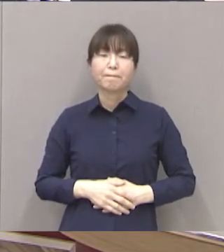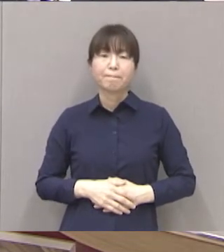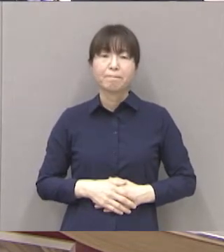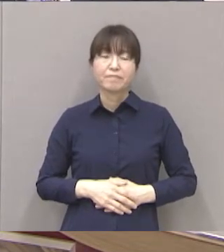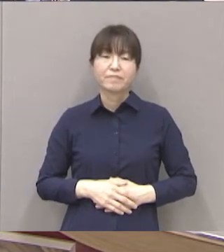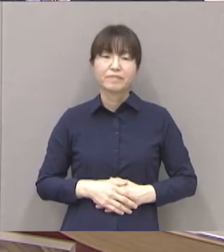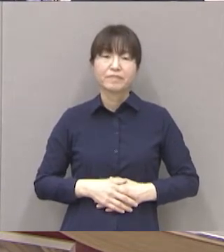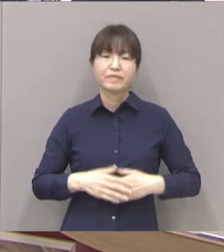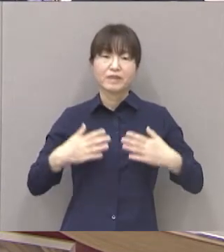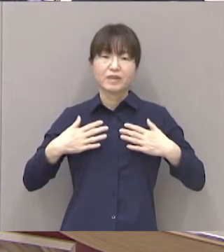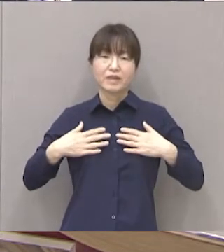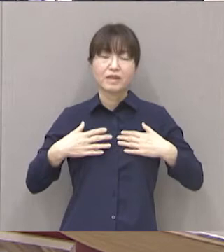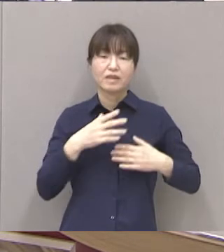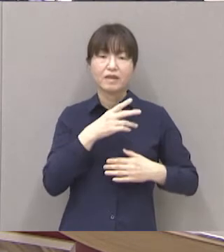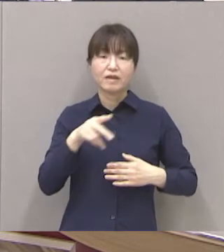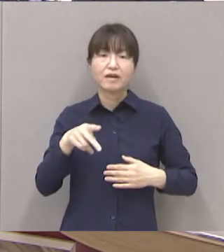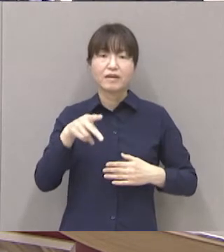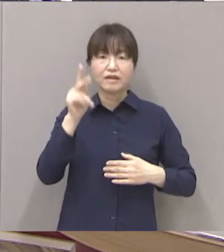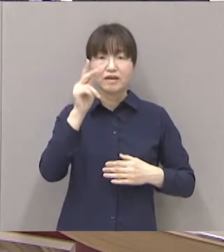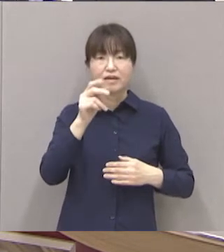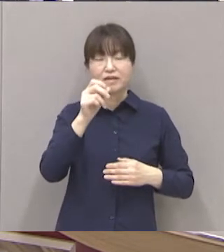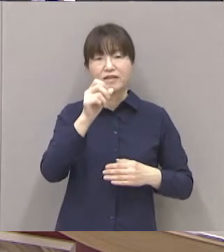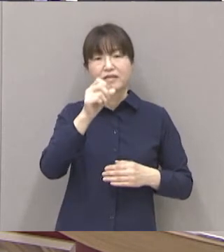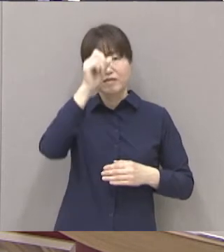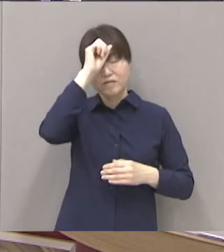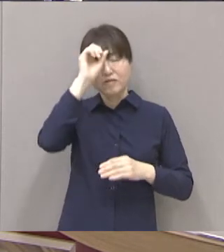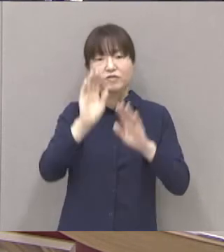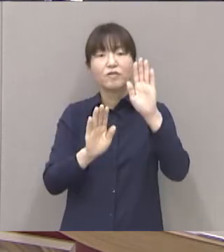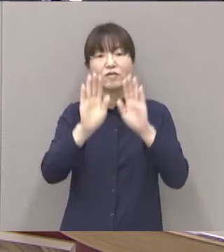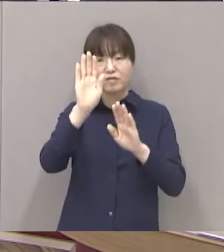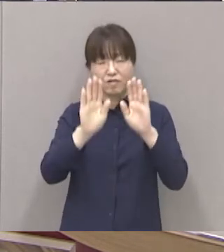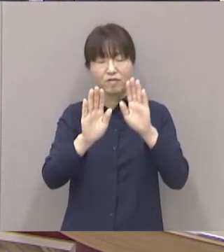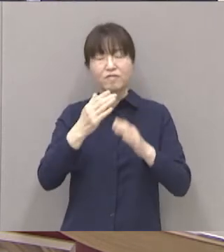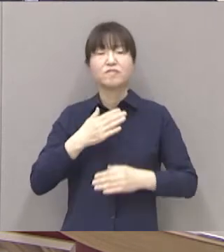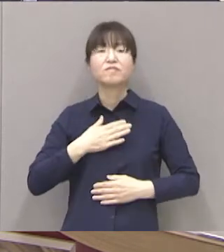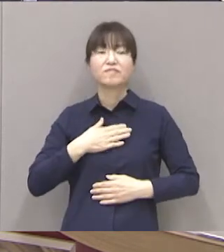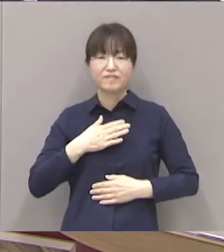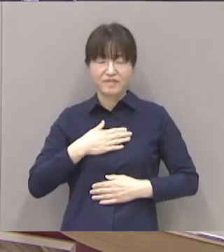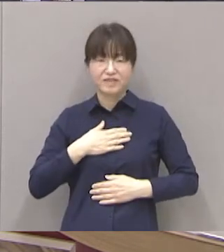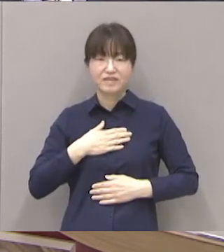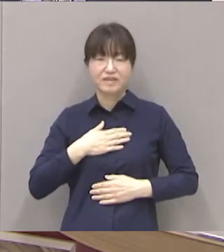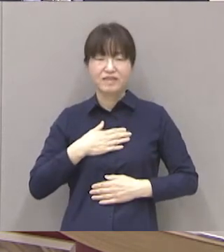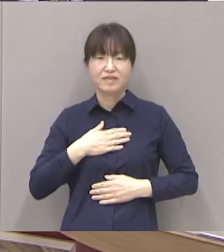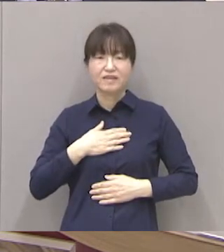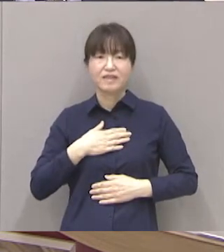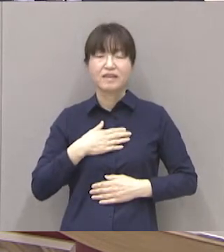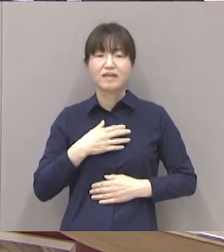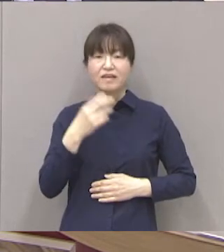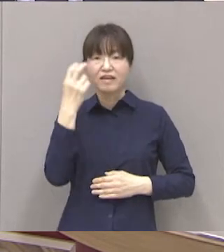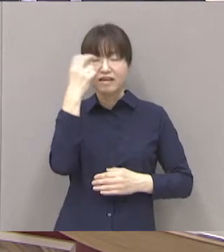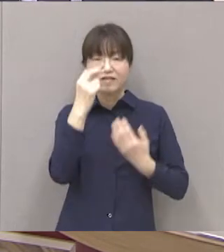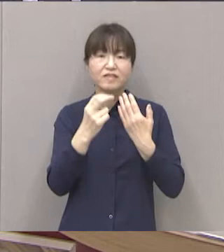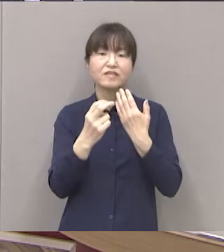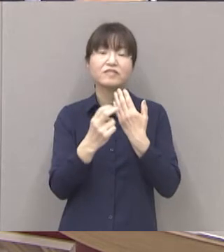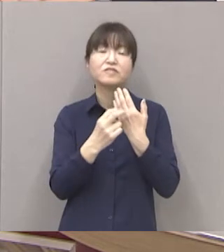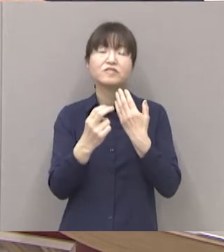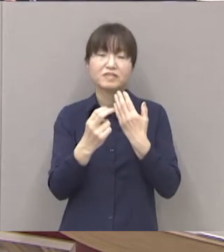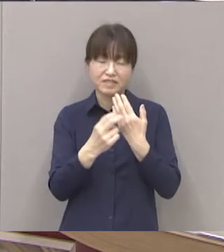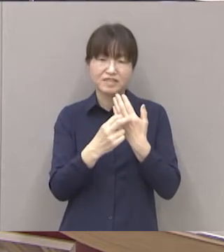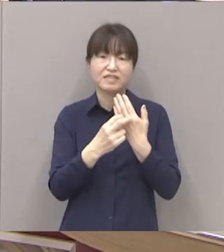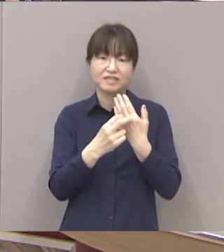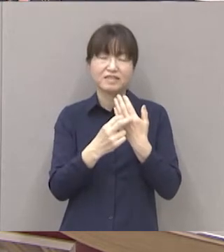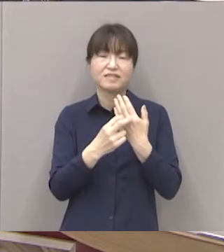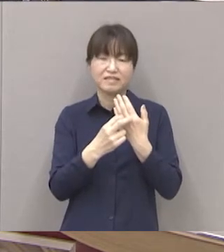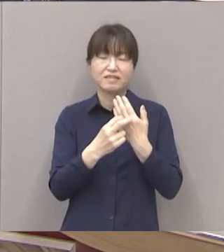肺がんの症状などを聞いてさらに検診を受けたかそれとも自覚症状があってあの